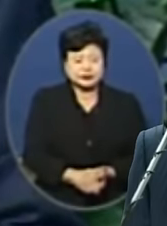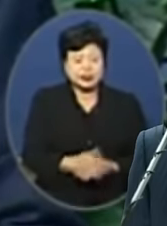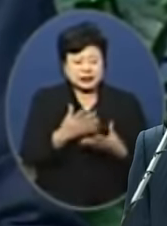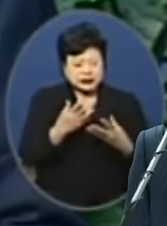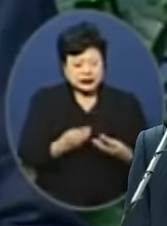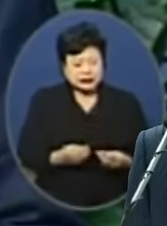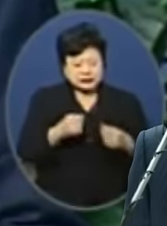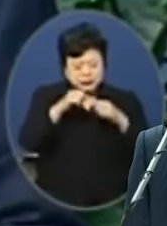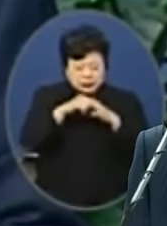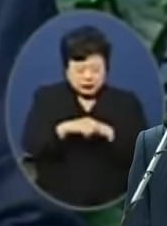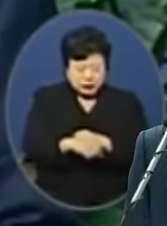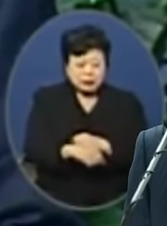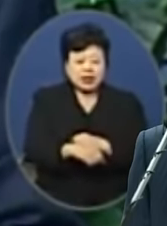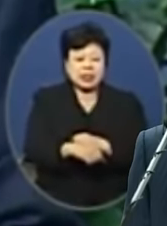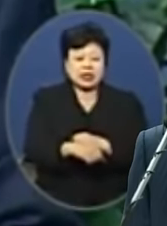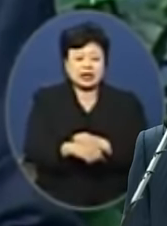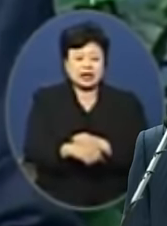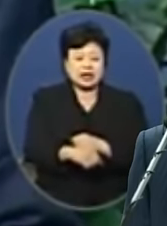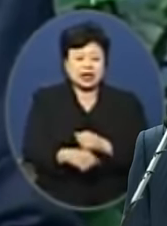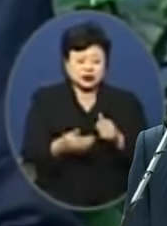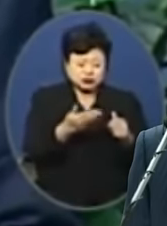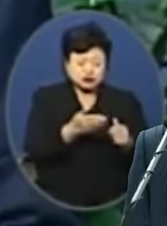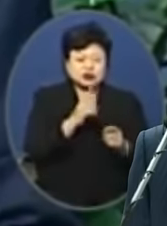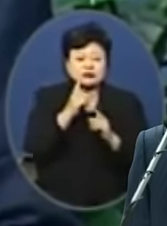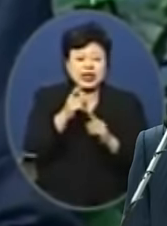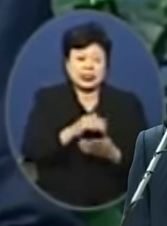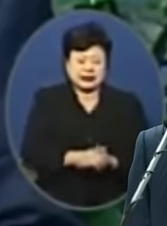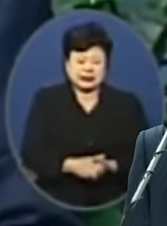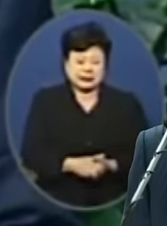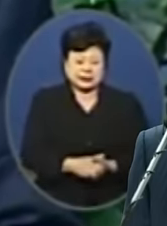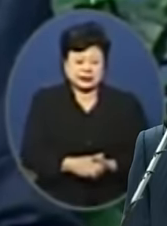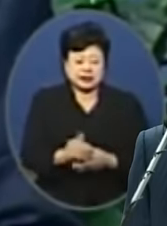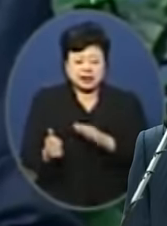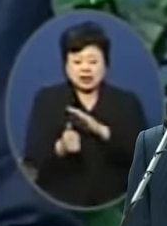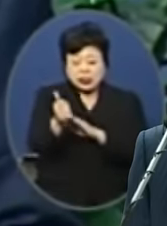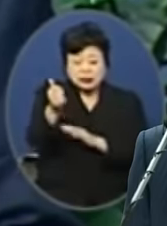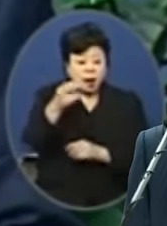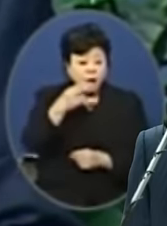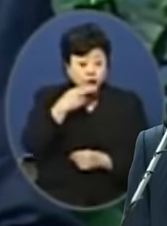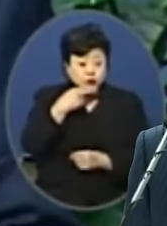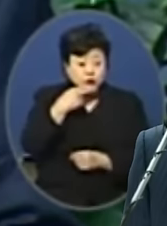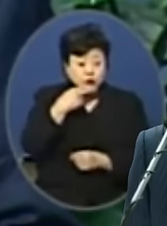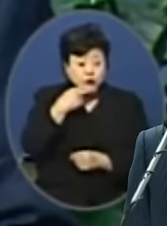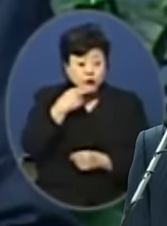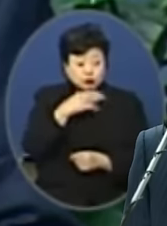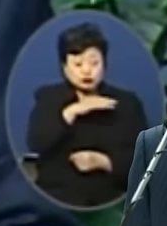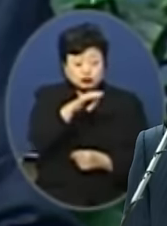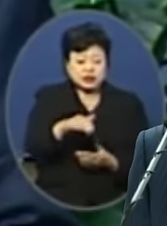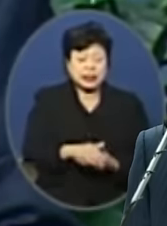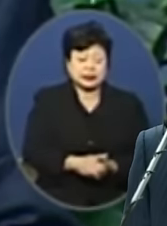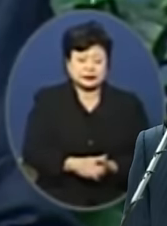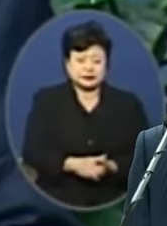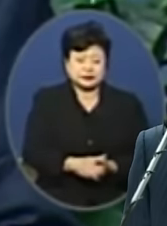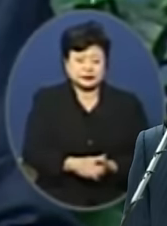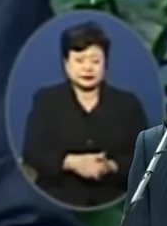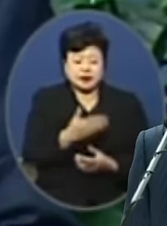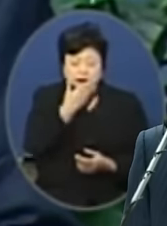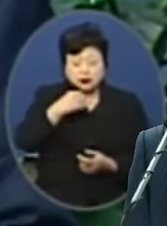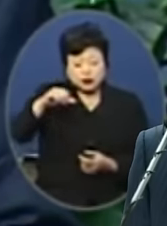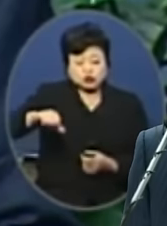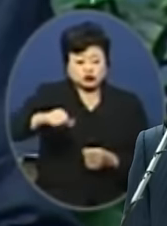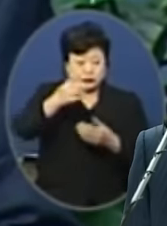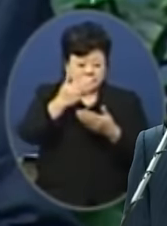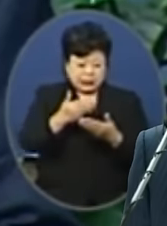좌절감과 절망을 우리에게 전달해 주는 말인 것입니다. 여기는 희망이 하나도 없어요. 우리가 저주를